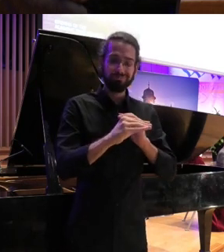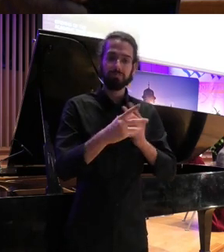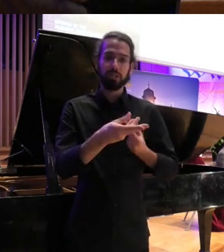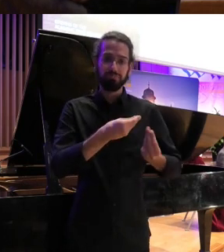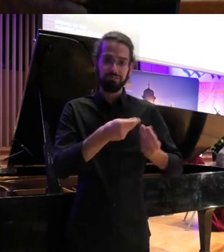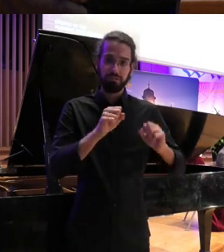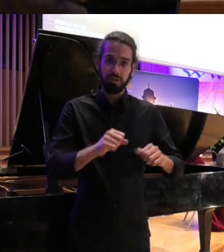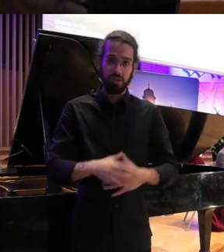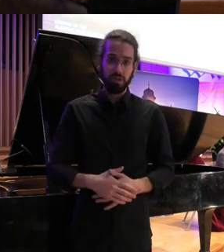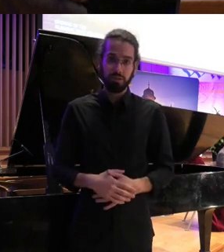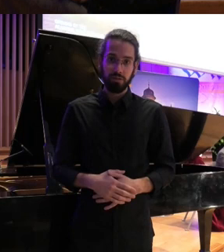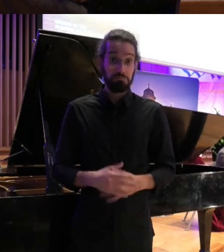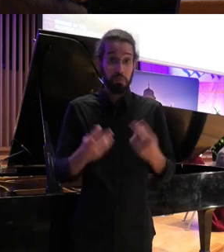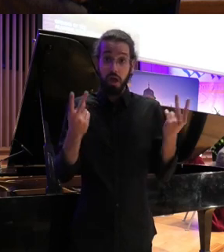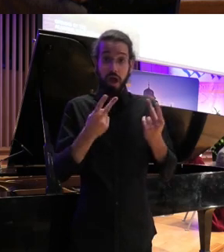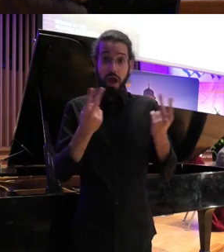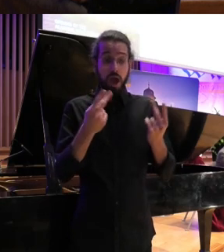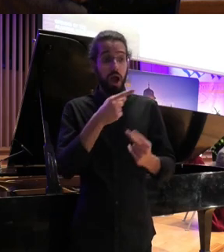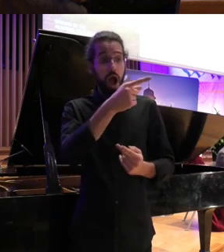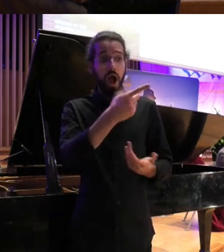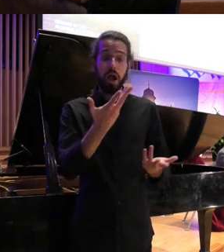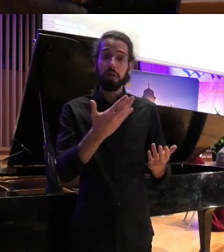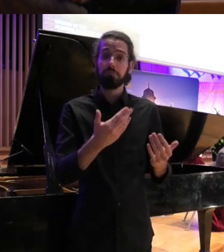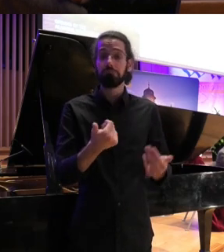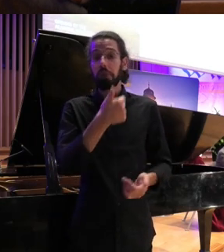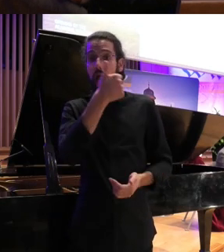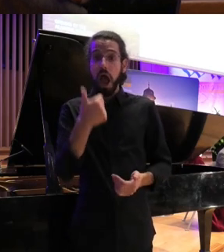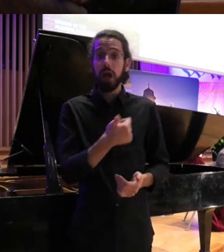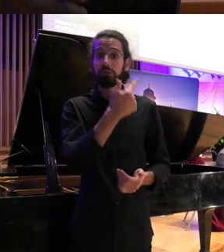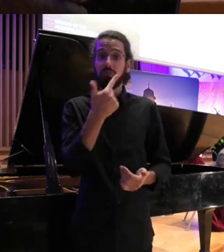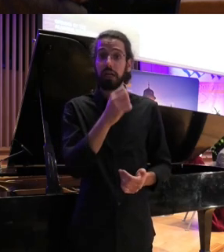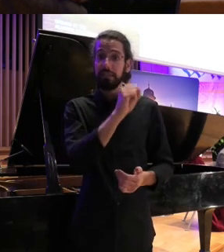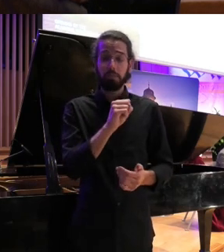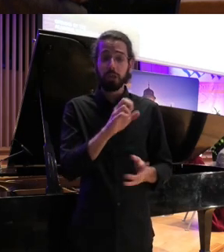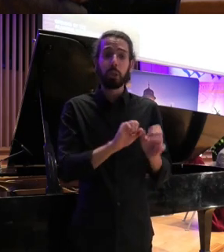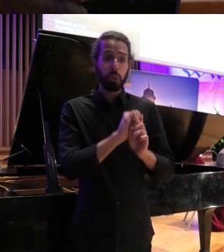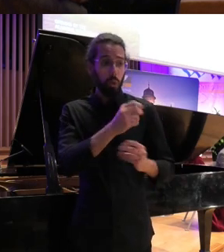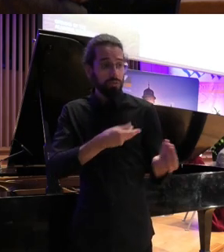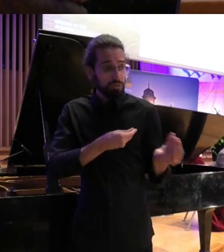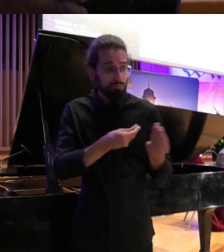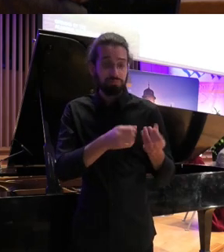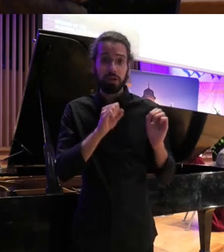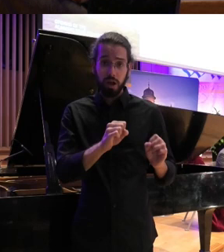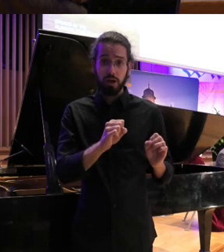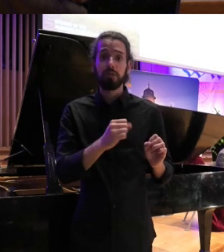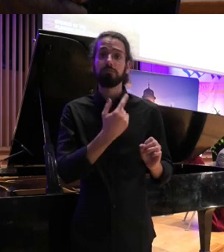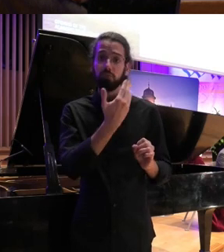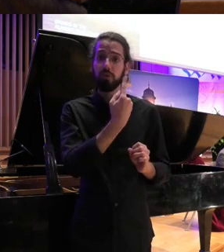die Leute, egal auf welchem Niveau sie sind, an interessante Fragen ranbringt, wo sie dann auch